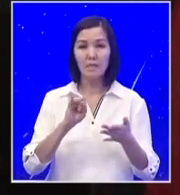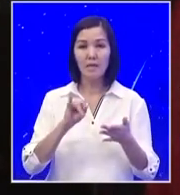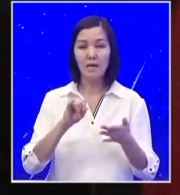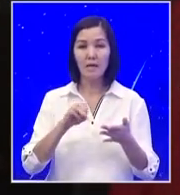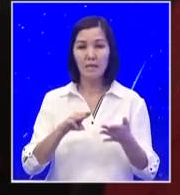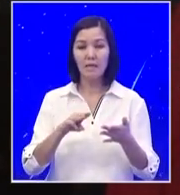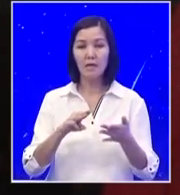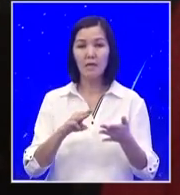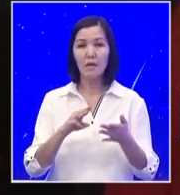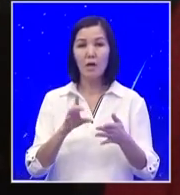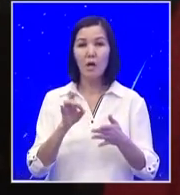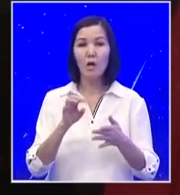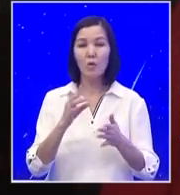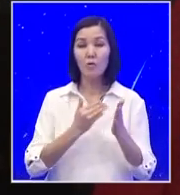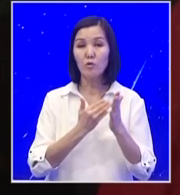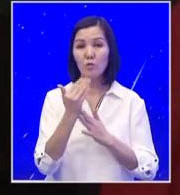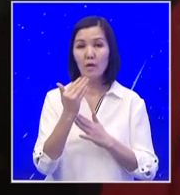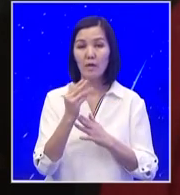Сол